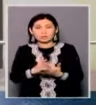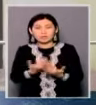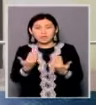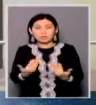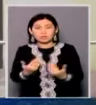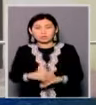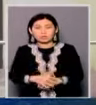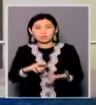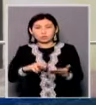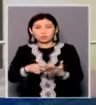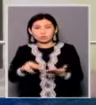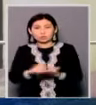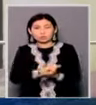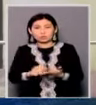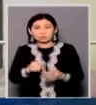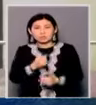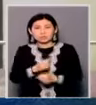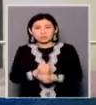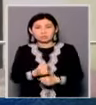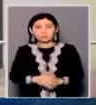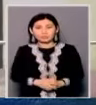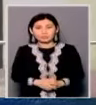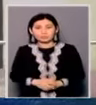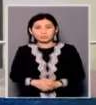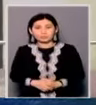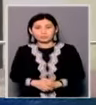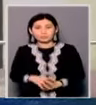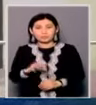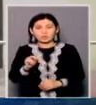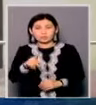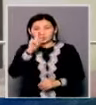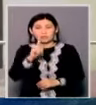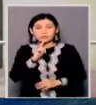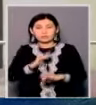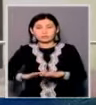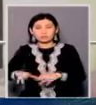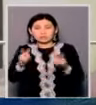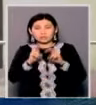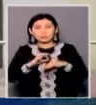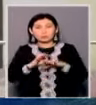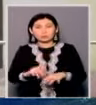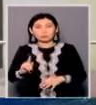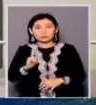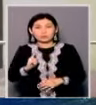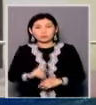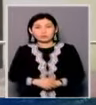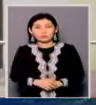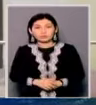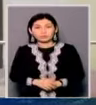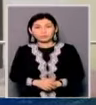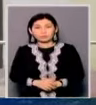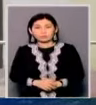қазіргі таңда жобалық сметалық құжаттама сақталып, сәуір айының басында мемлекеттік сараптама өткізілу күтілуде.